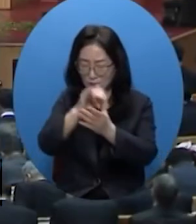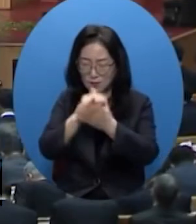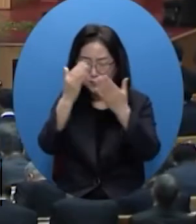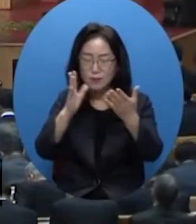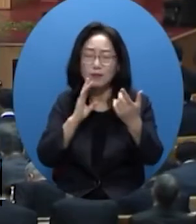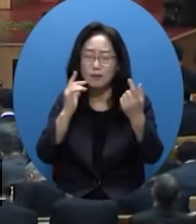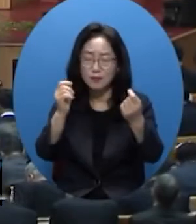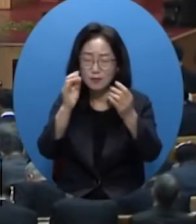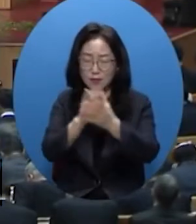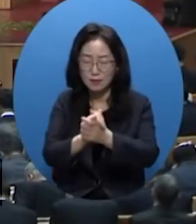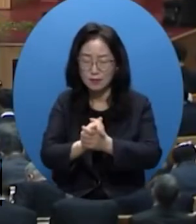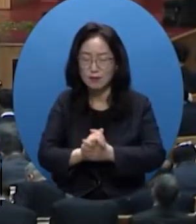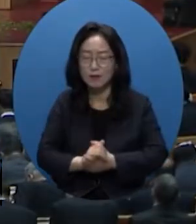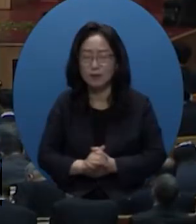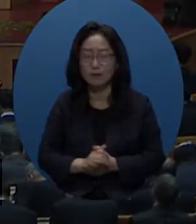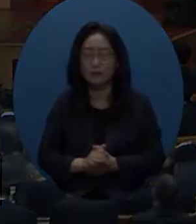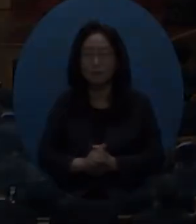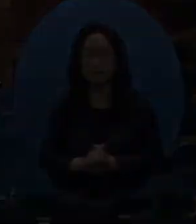없나이다 하면